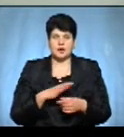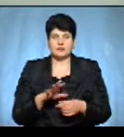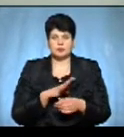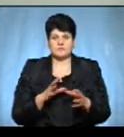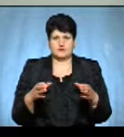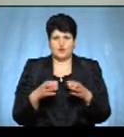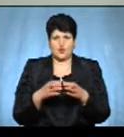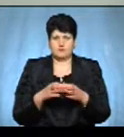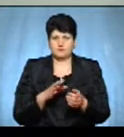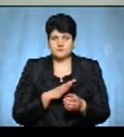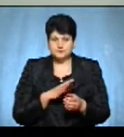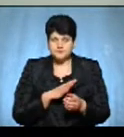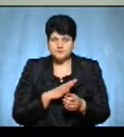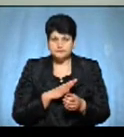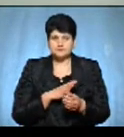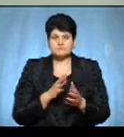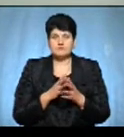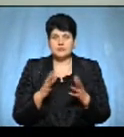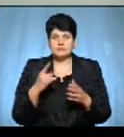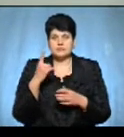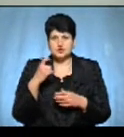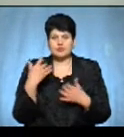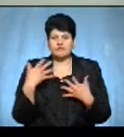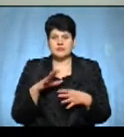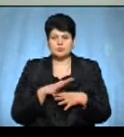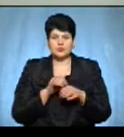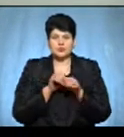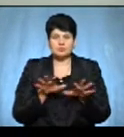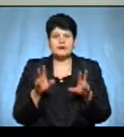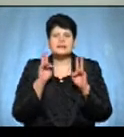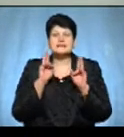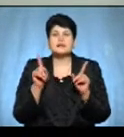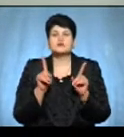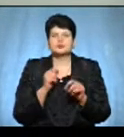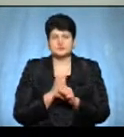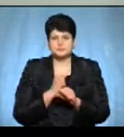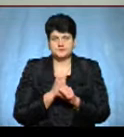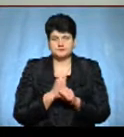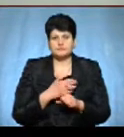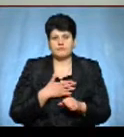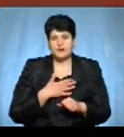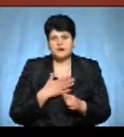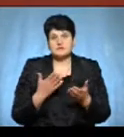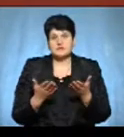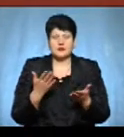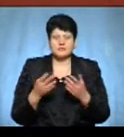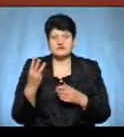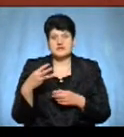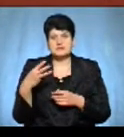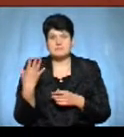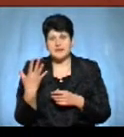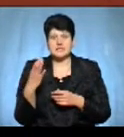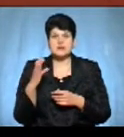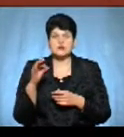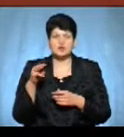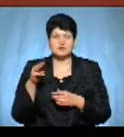але всі були вкупі, хоча якби більшість сотень вже було розпорошено і не знали, що робитися. У нас якось в 35-й